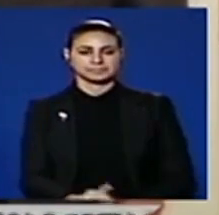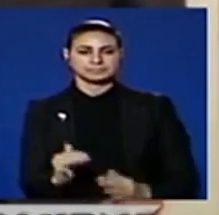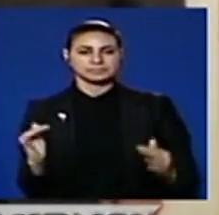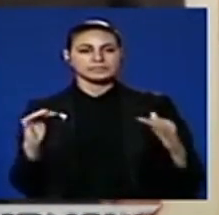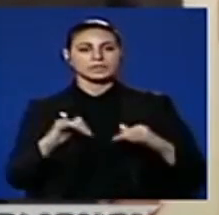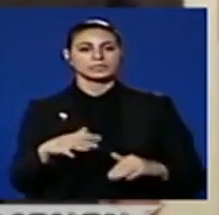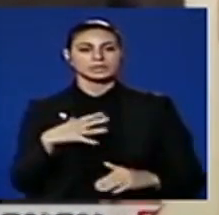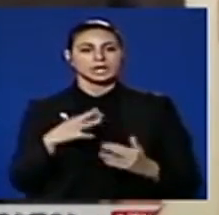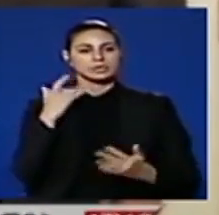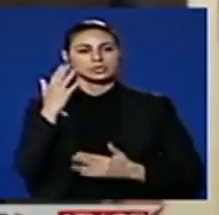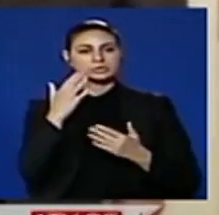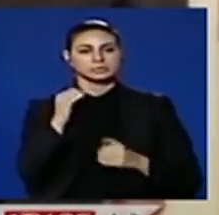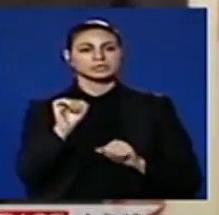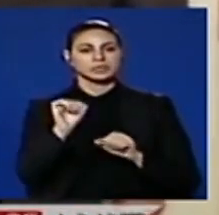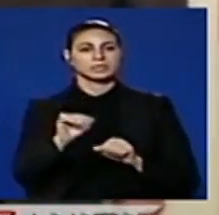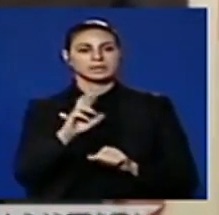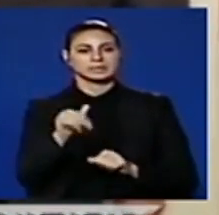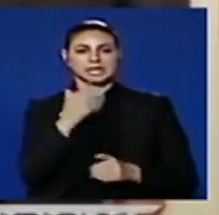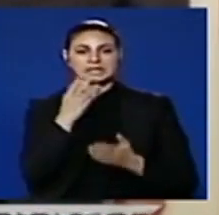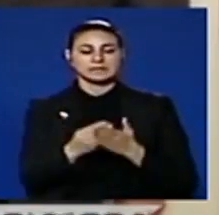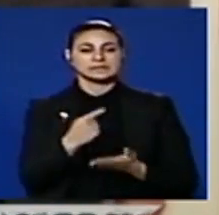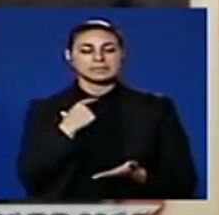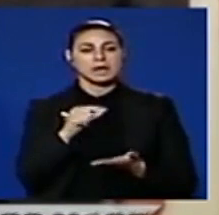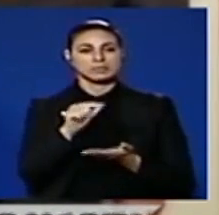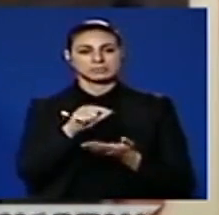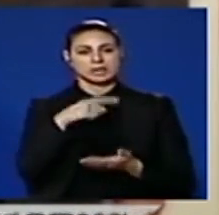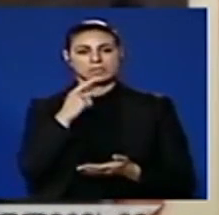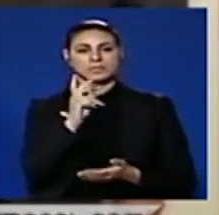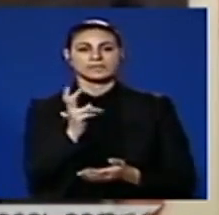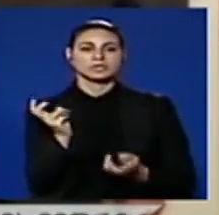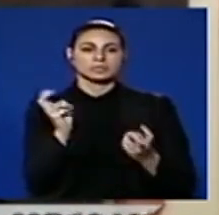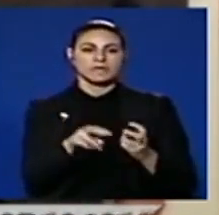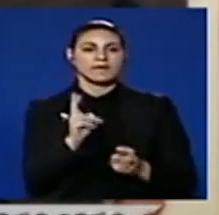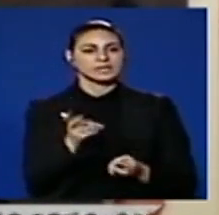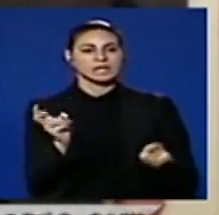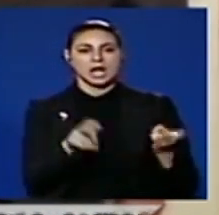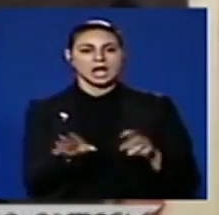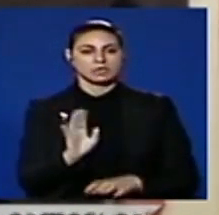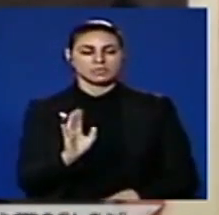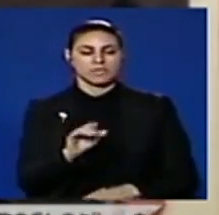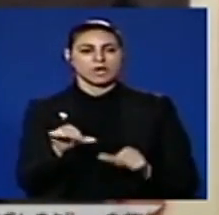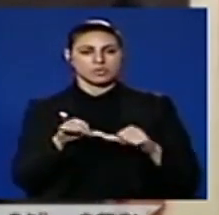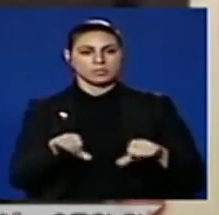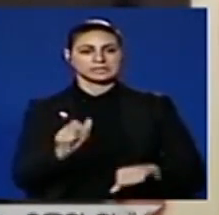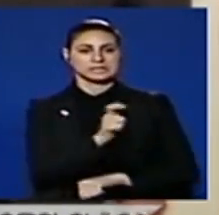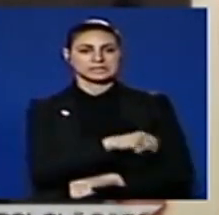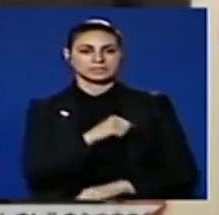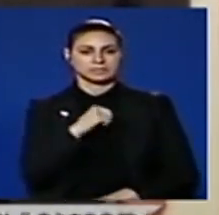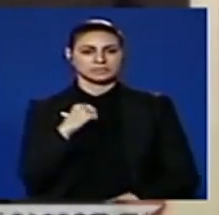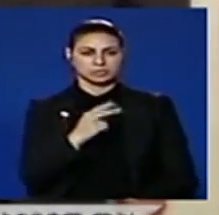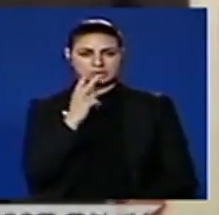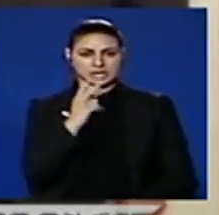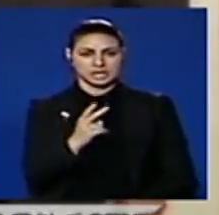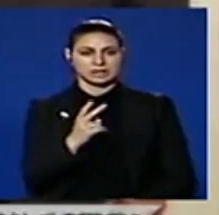ოცნების მომხრეები და აფიქსირებენ თავიანთ ხმას. ვინ მოდის, ვინ არ მოდის, ეს ხდება კომისიის წევრების თვალწინ, კომისიის თავმჯდომარის